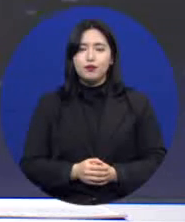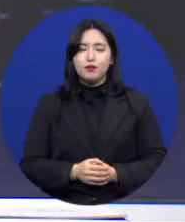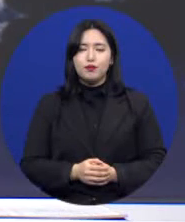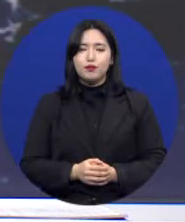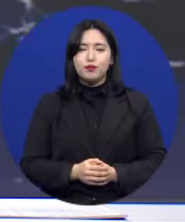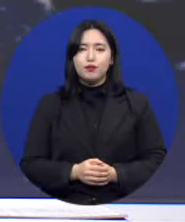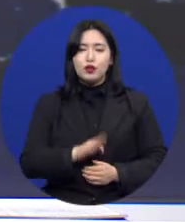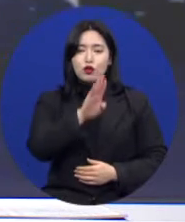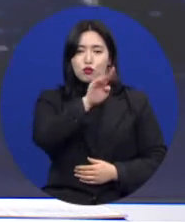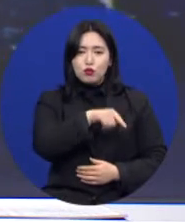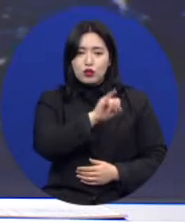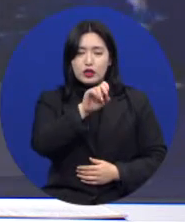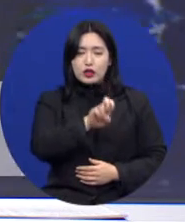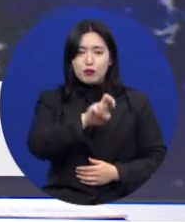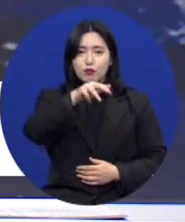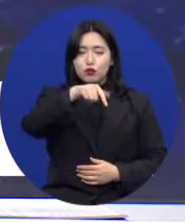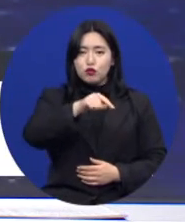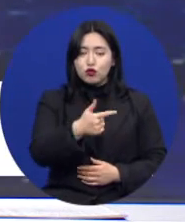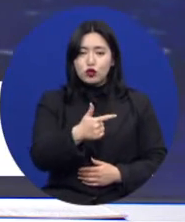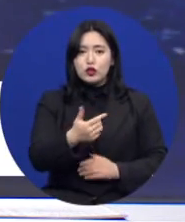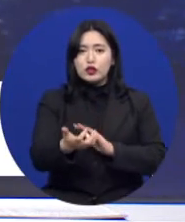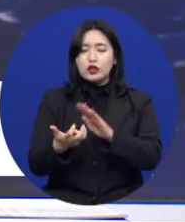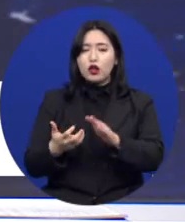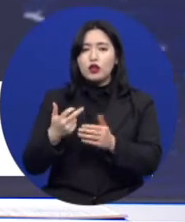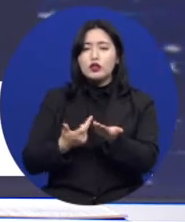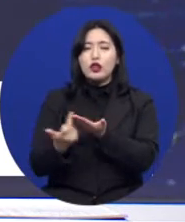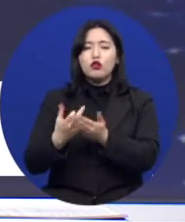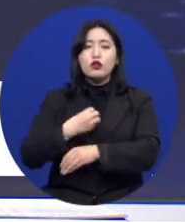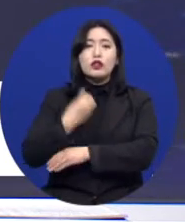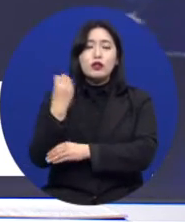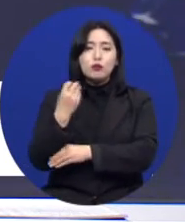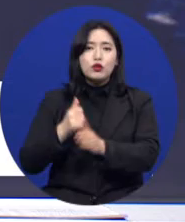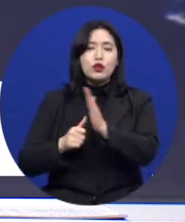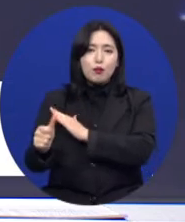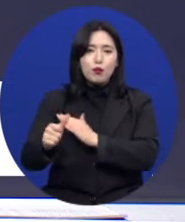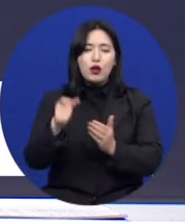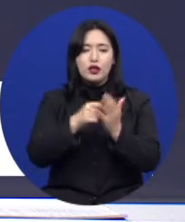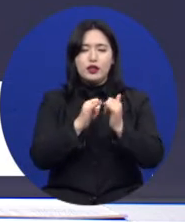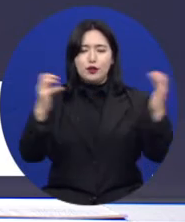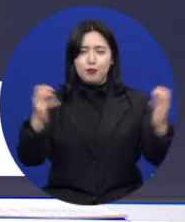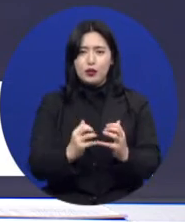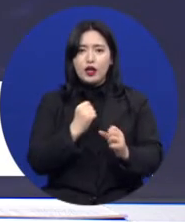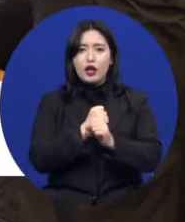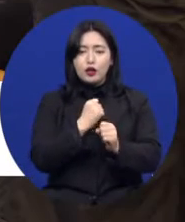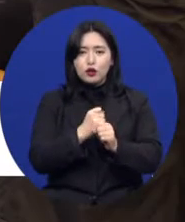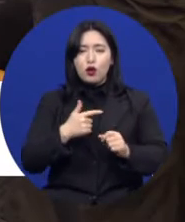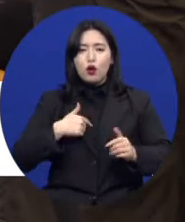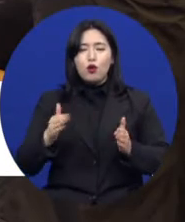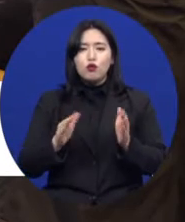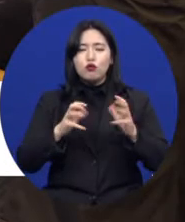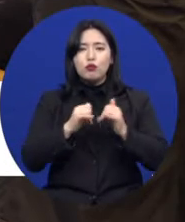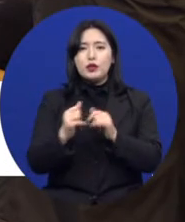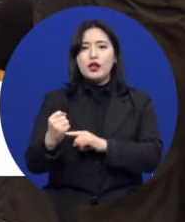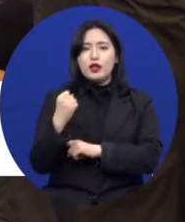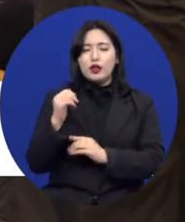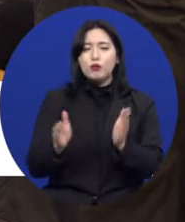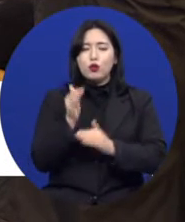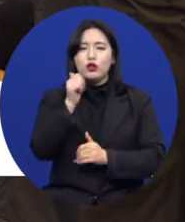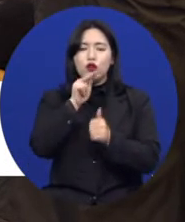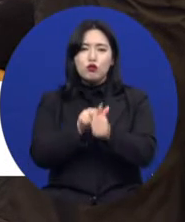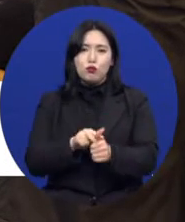부 임 춘 전 제주시 문 대표가 제주도의회 에서 기자회견을 갖고 국민의 힘 도지사 후보로 출마하겠다고